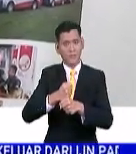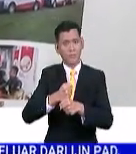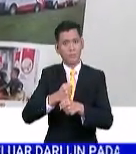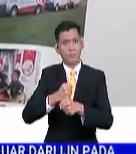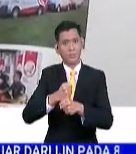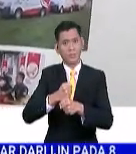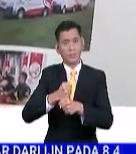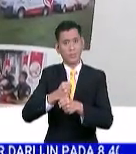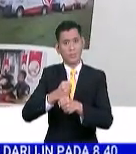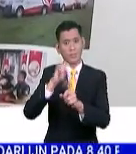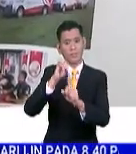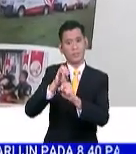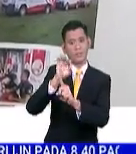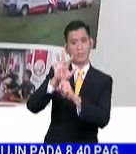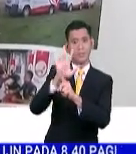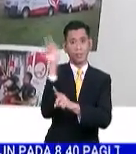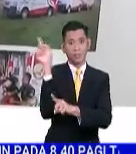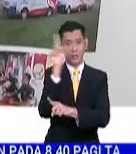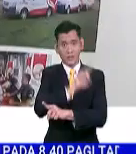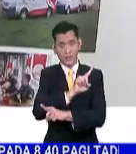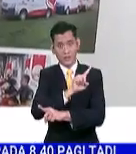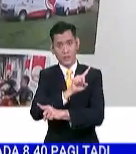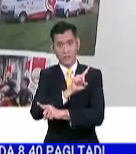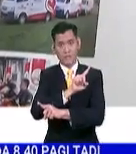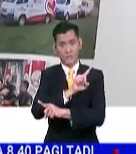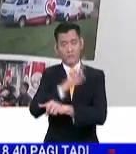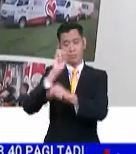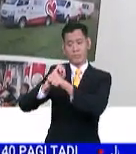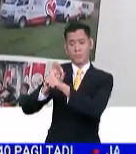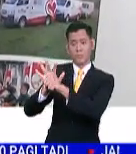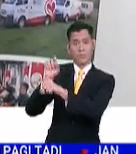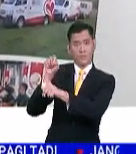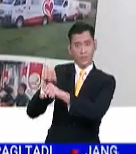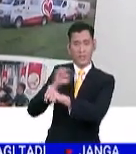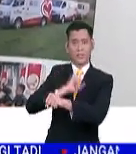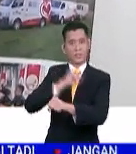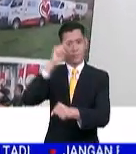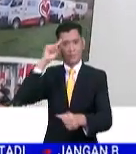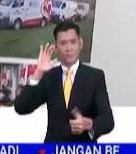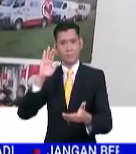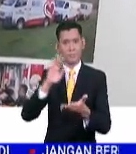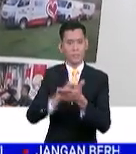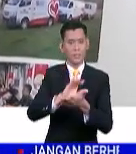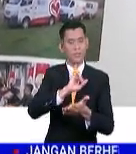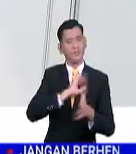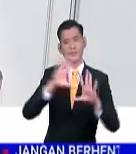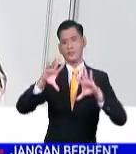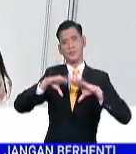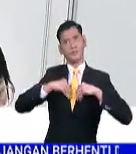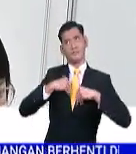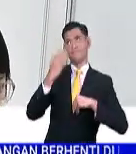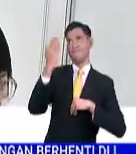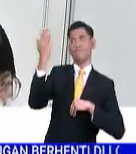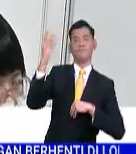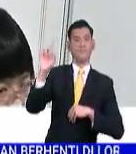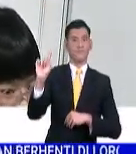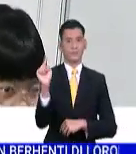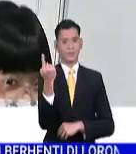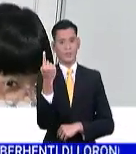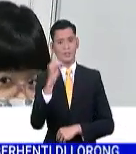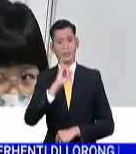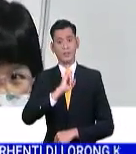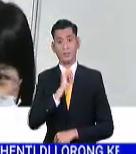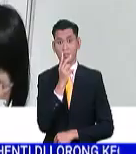daripada mendapat kesan yang teruk akibat COVID-19 lah. So saya yakin dan saya tawakal sahaja. Sebab saya